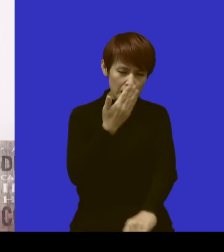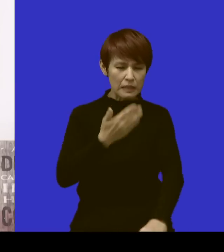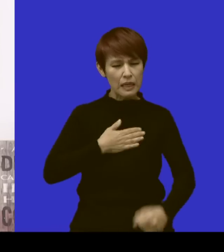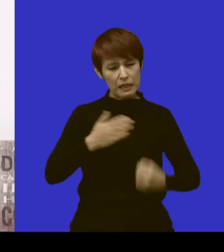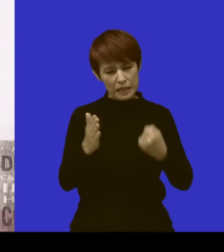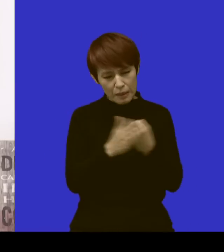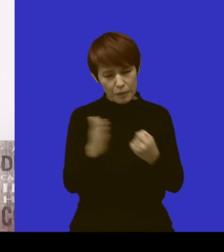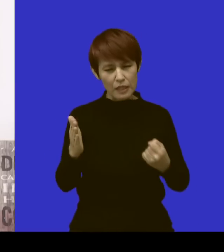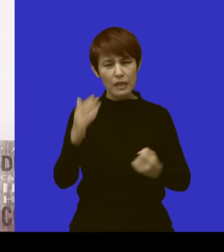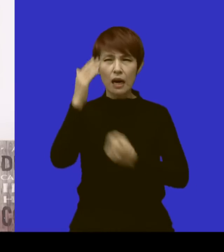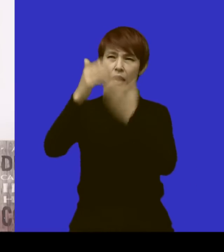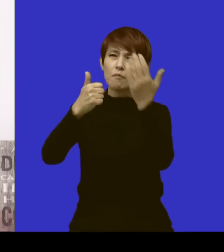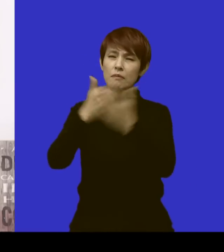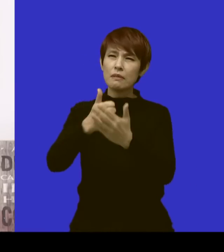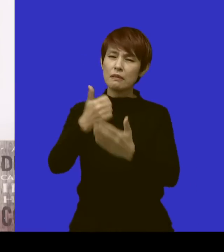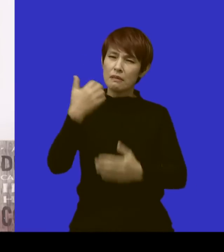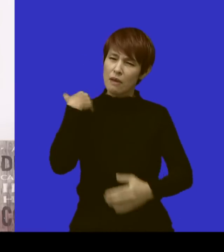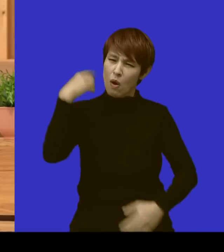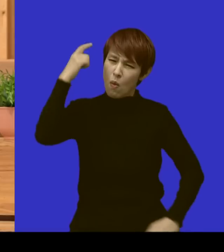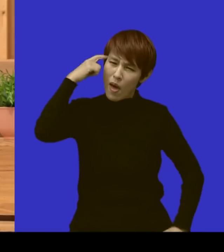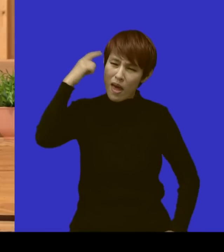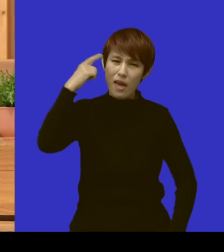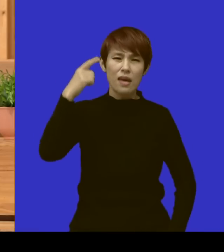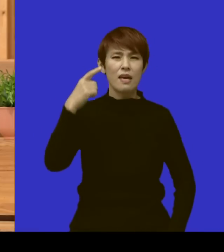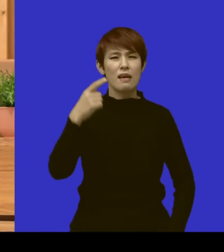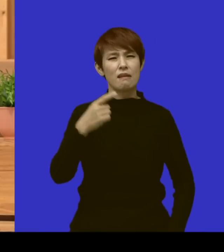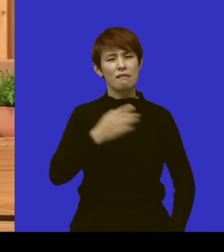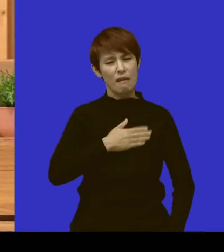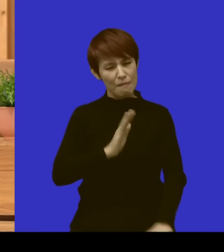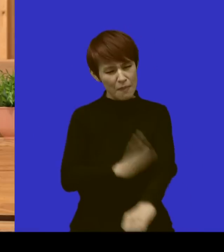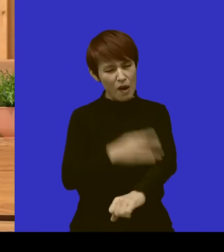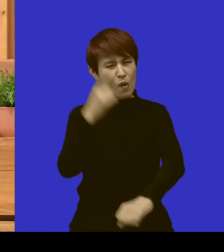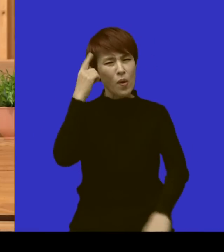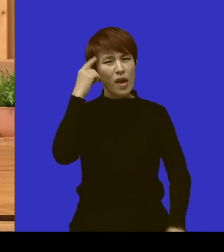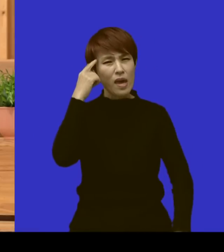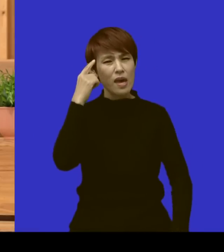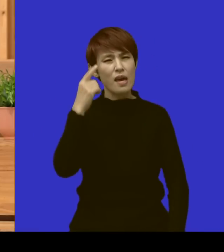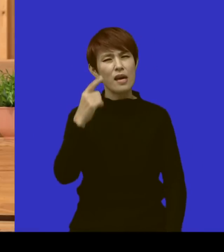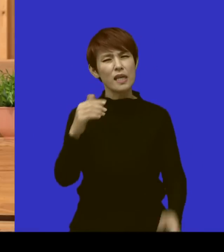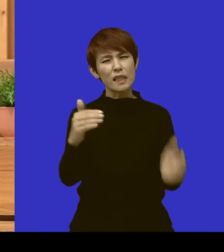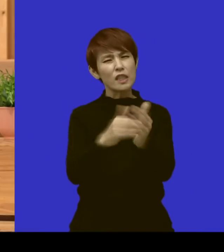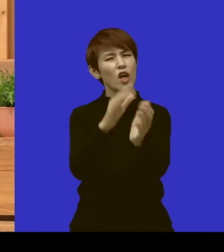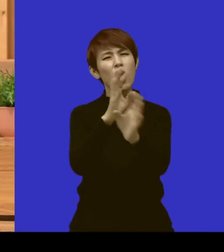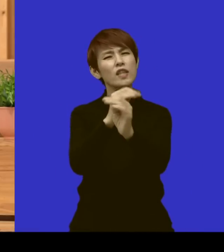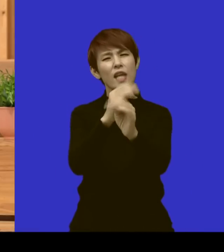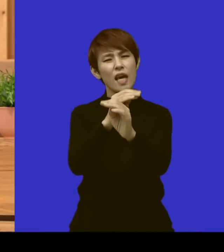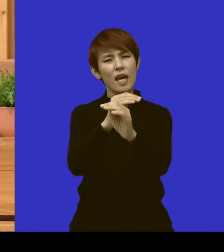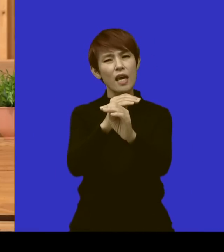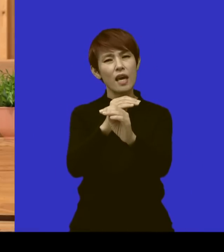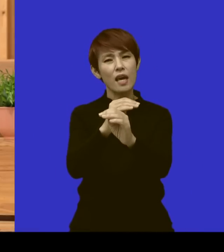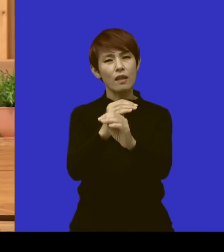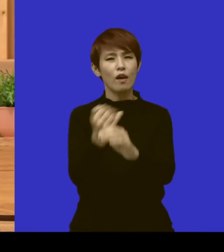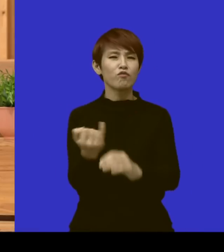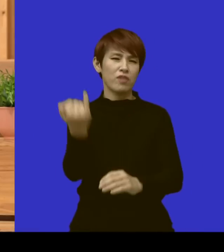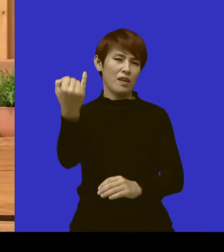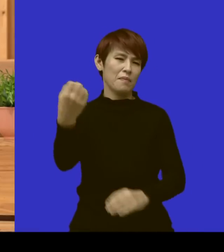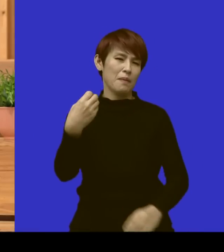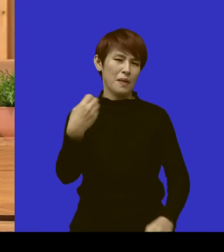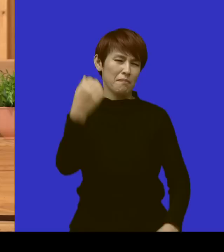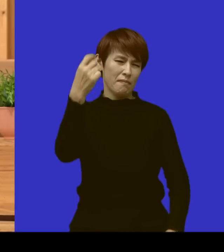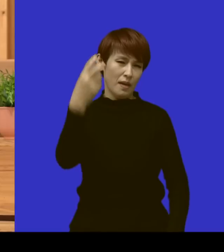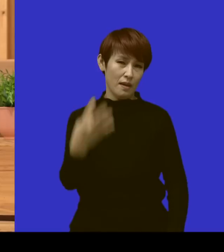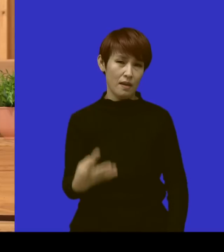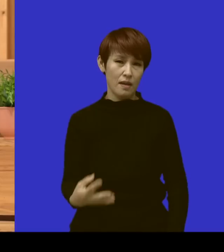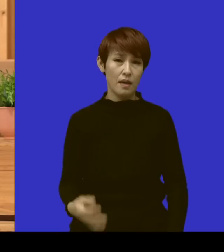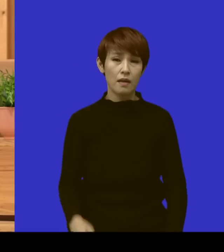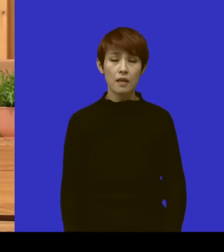왜 나에게 이런 무거운 짐을 짊어주셨을까? 나는 왜? 그리고 언제 끝나냐? Why와 when을 제일 많이 물었던 것 같아요. 하지만